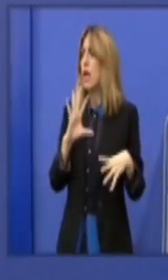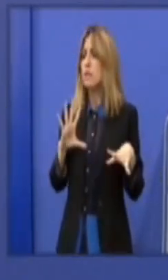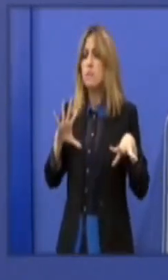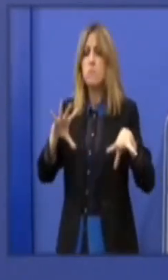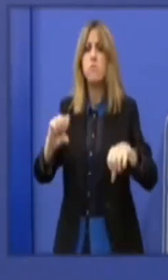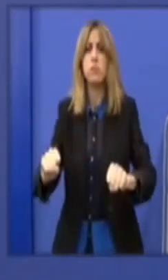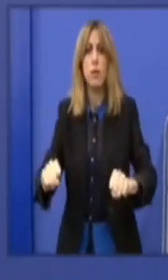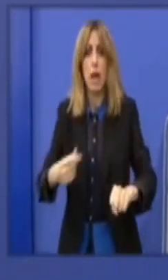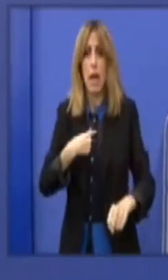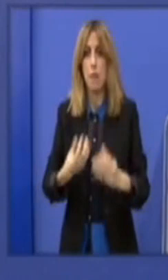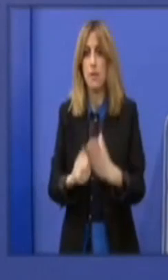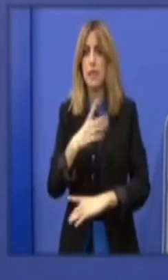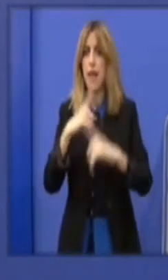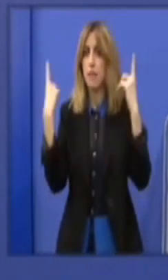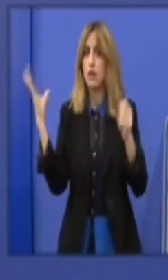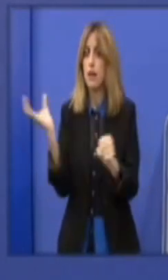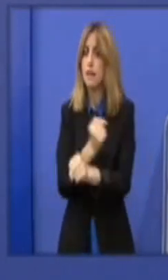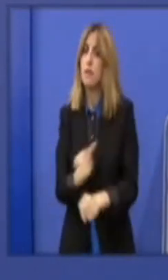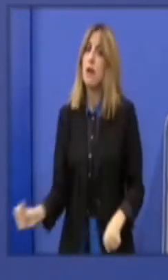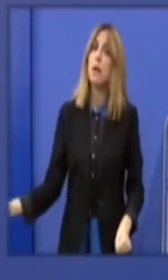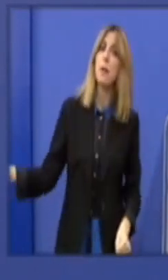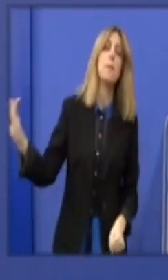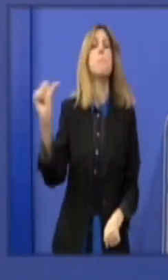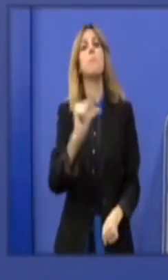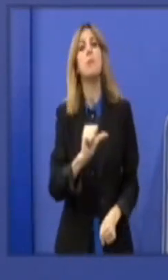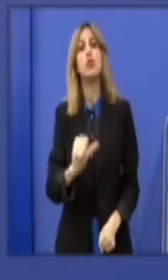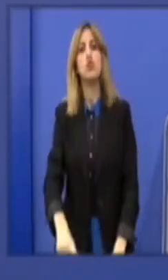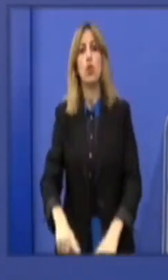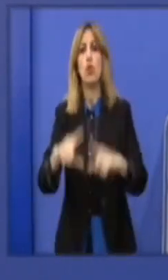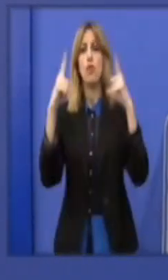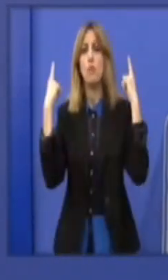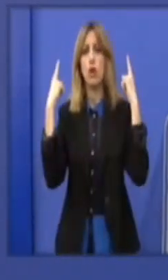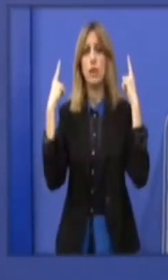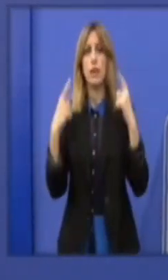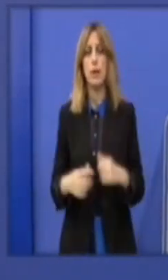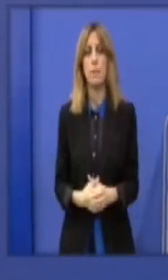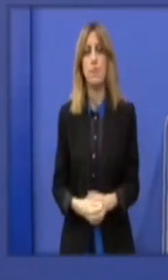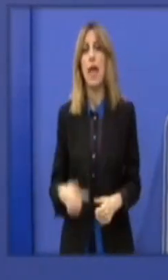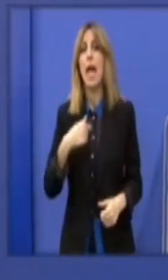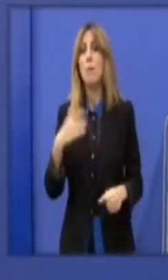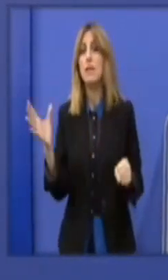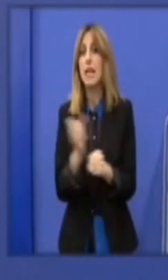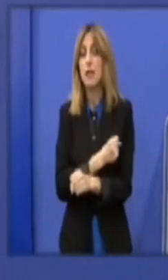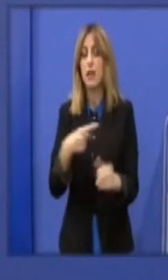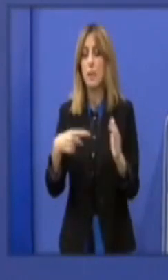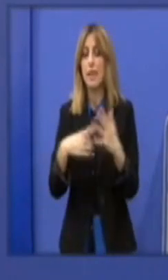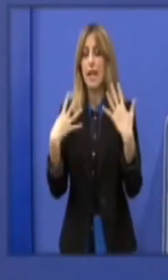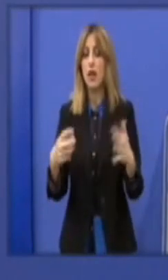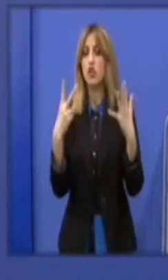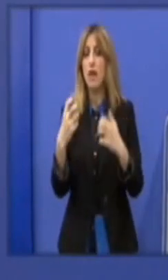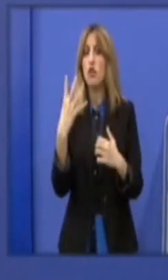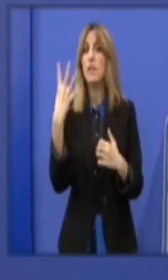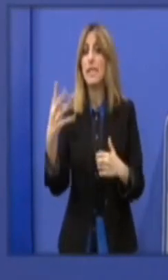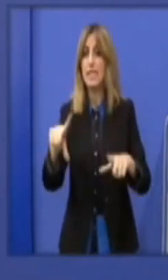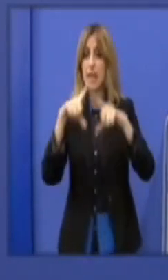επανέφερε τη δημοκρατία στη χώρα το 1974. Την ενίσχυσε με